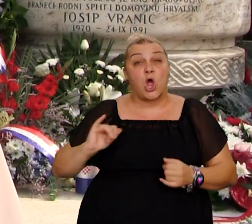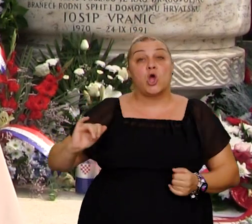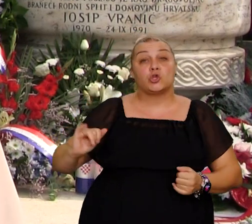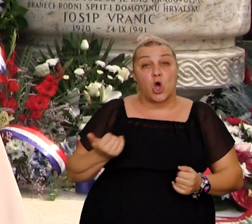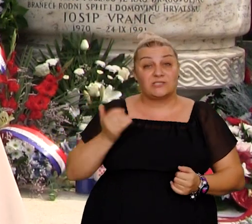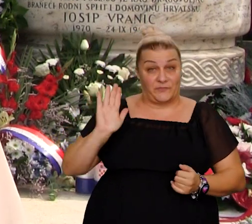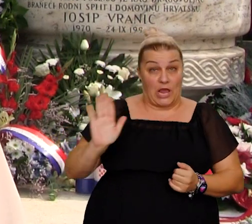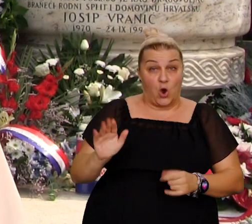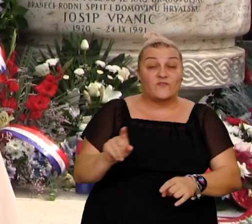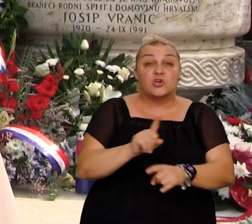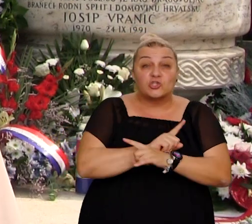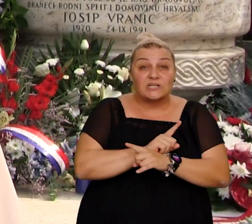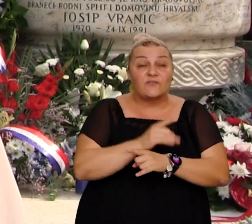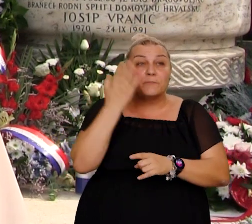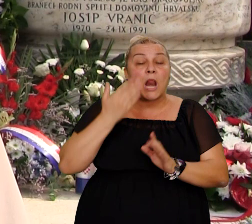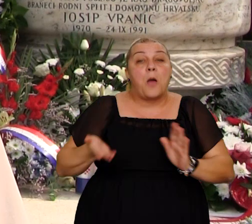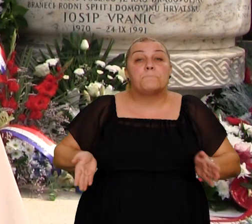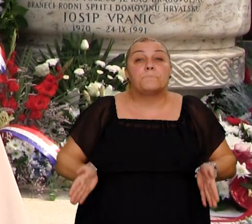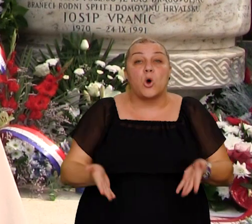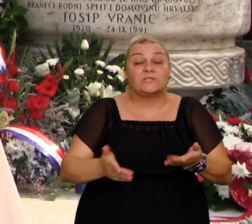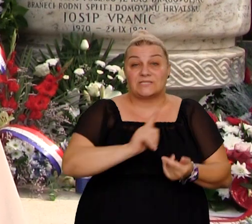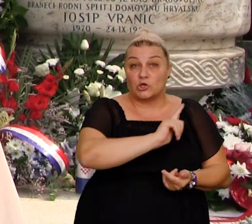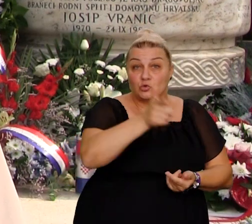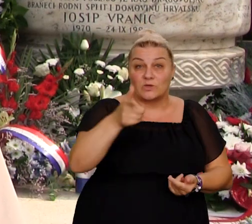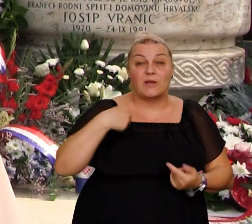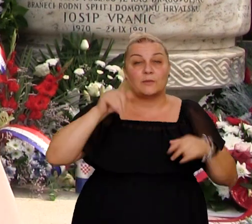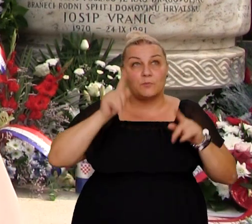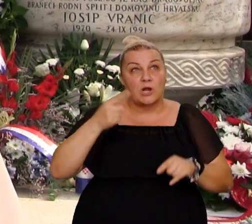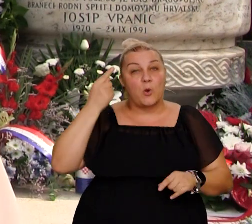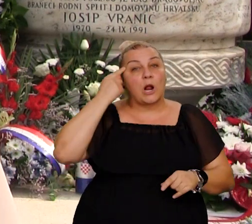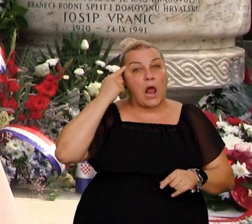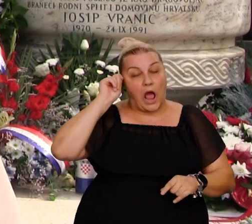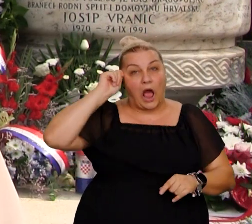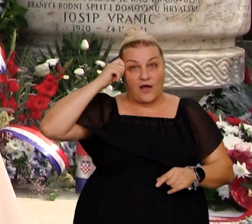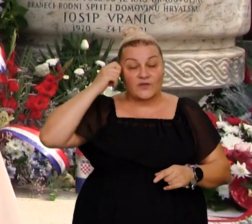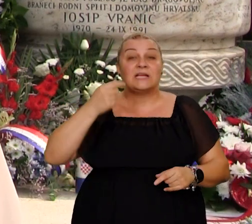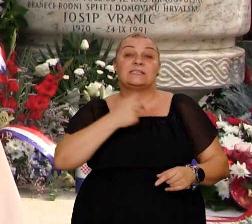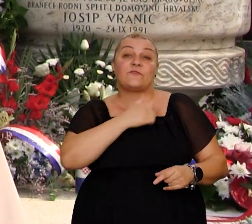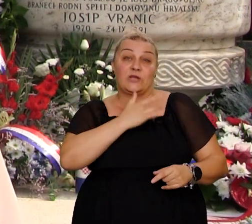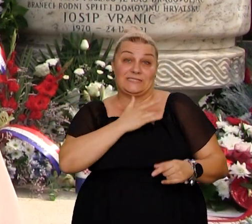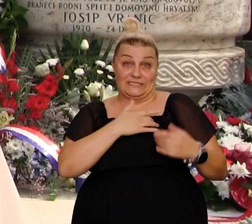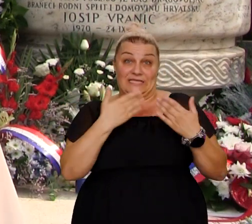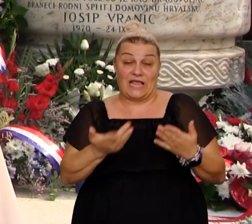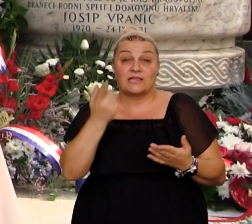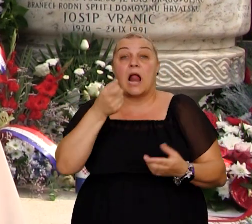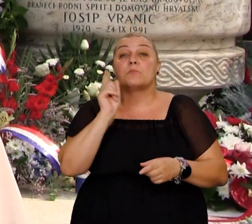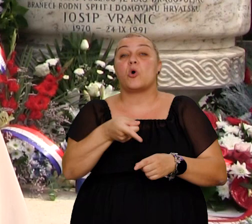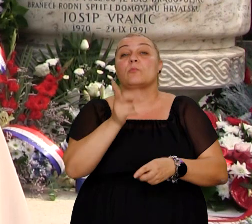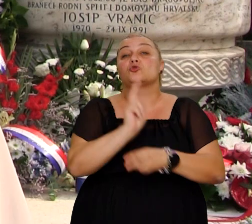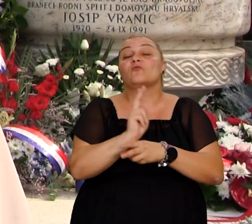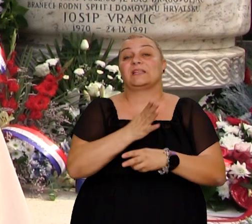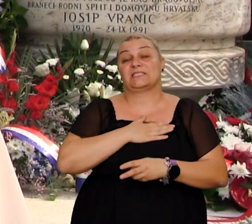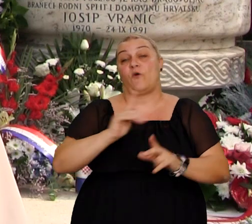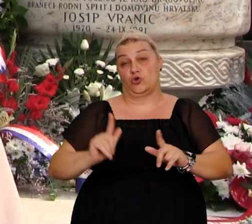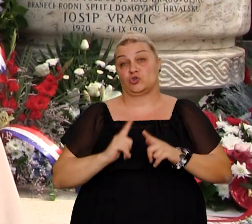da Josipu, njegova žrtva je poticaj svim onim drugim bilima i da mislimo glavom i da damo svoje srca da u biti zaštitimo